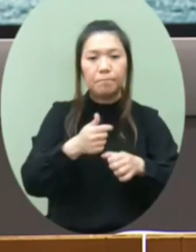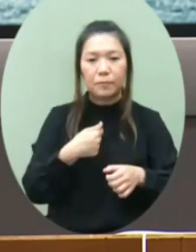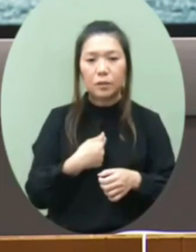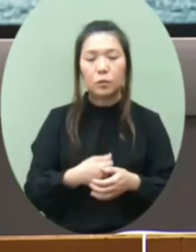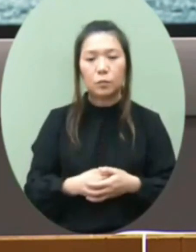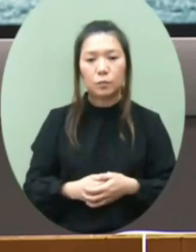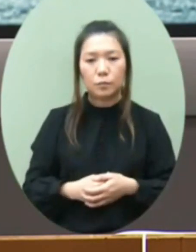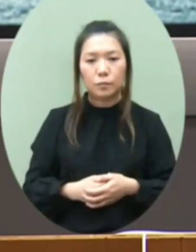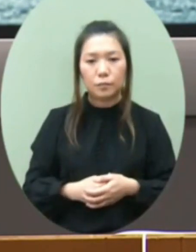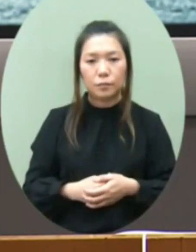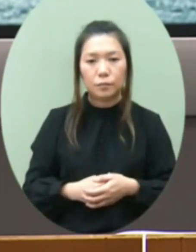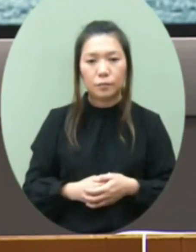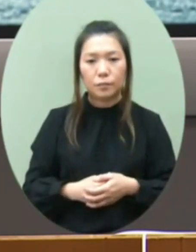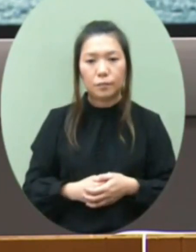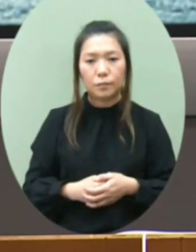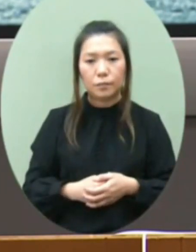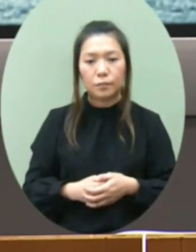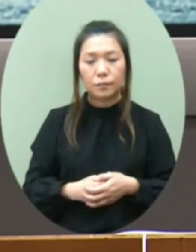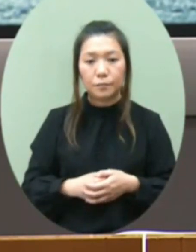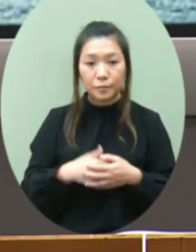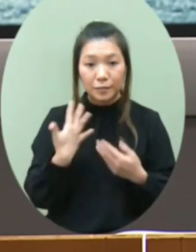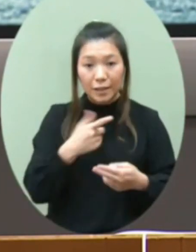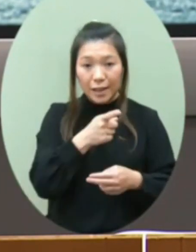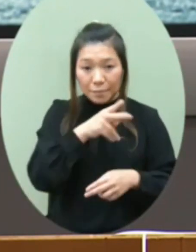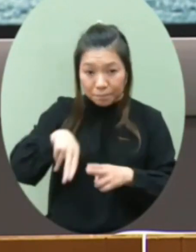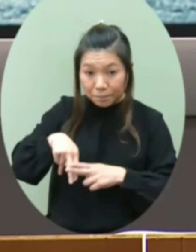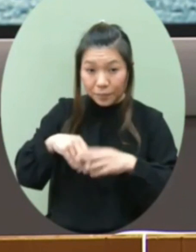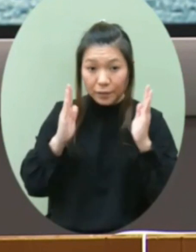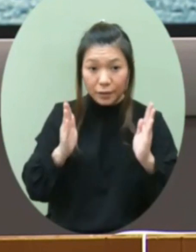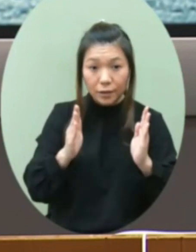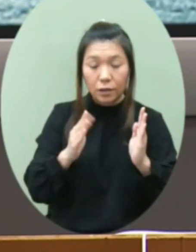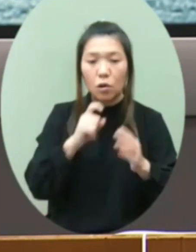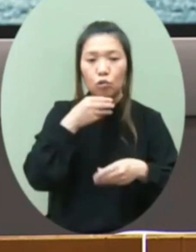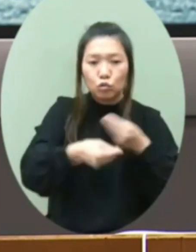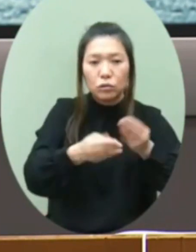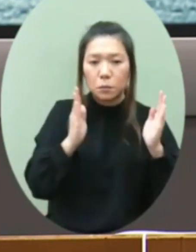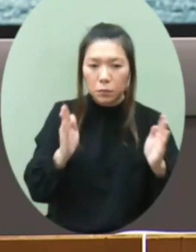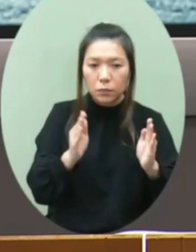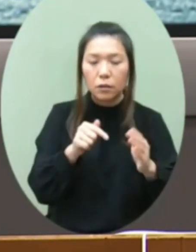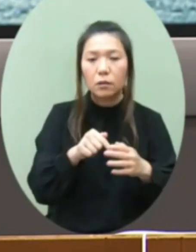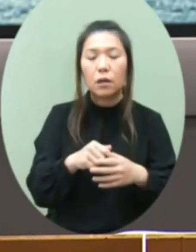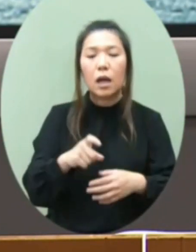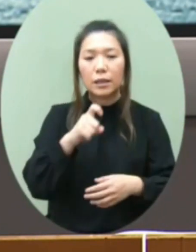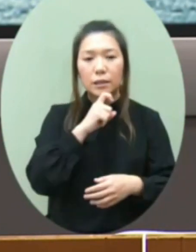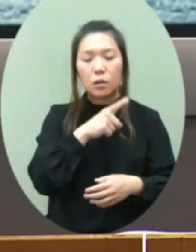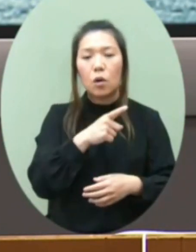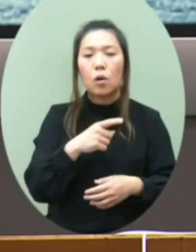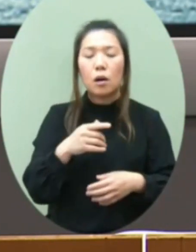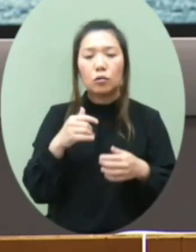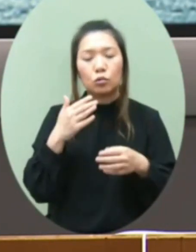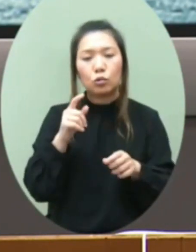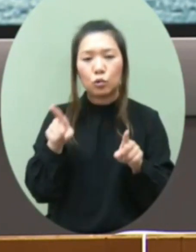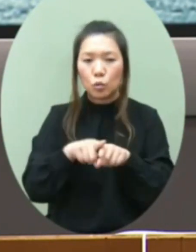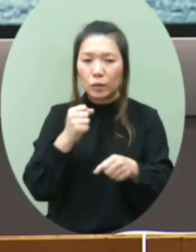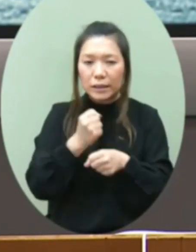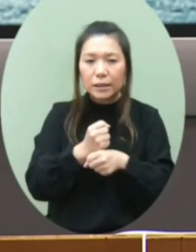嘅。咁佢喺潛伏期咧，都或者傳染期咧，都係有同被一兩位同